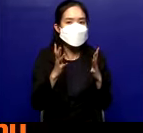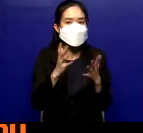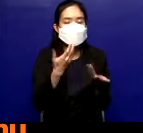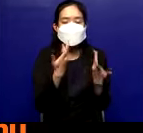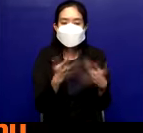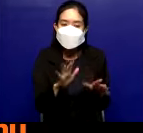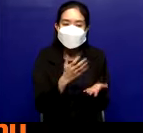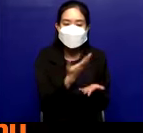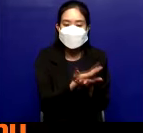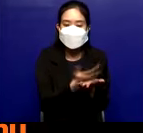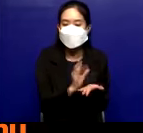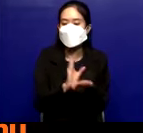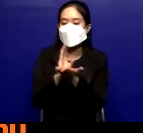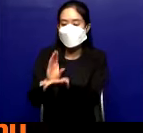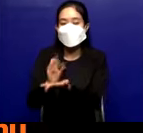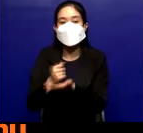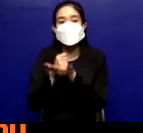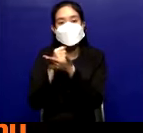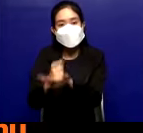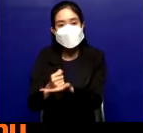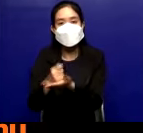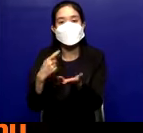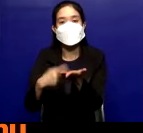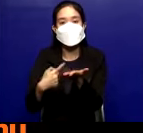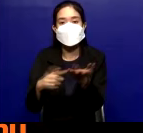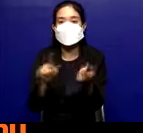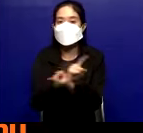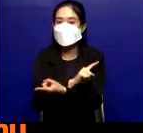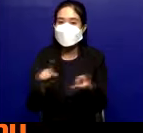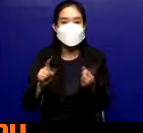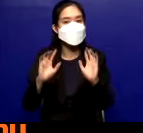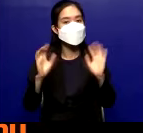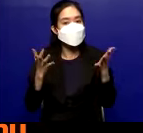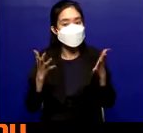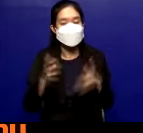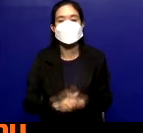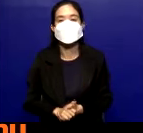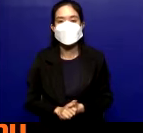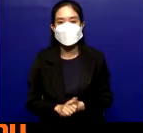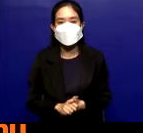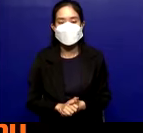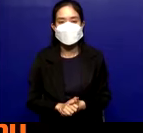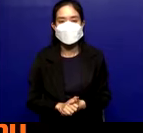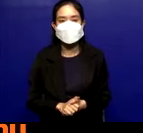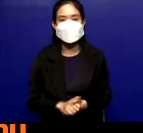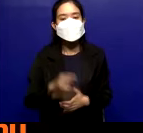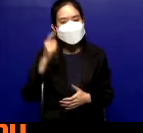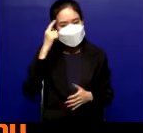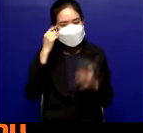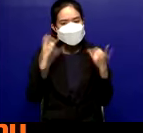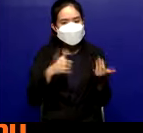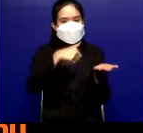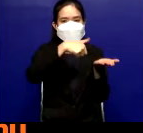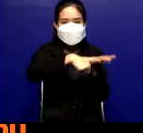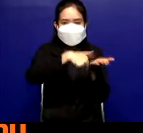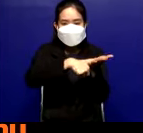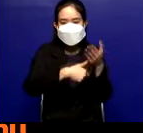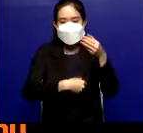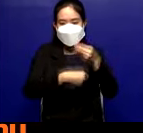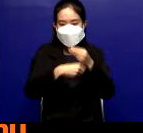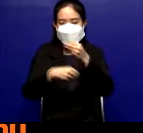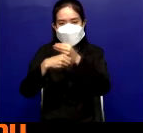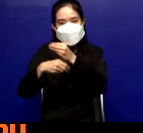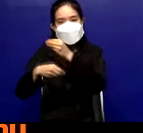มเลยแถมยังจะมาลดงบประมาณในส่วนสมทบของรัฐบาลลงทำให้เป็นหนี้สะสมเพิ่มขึ้นไปอีก